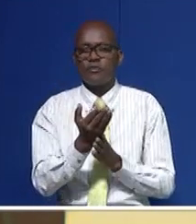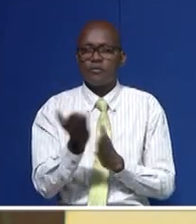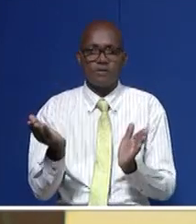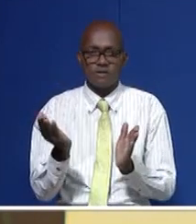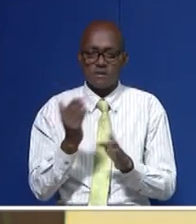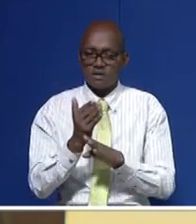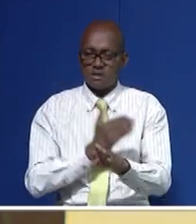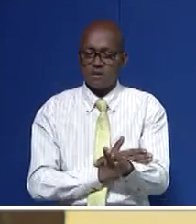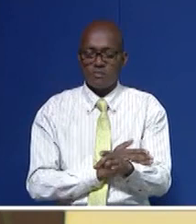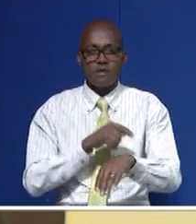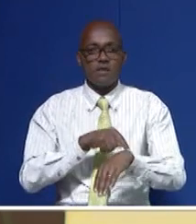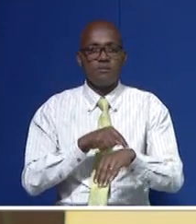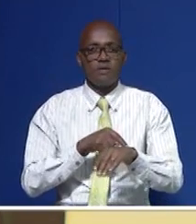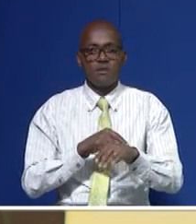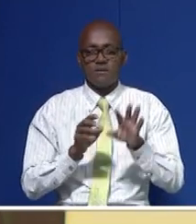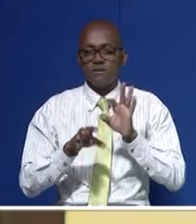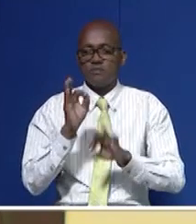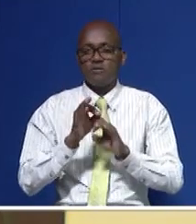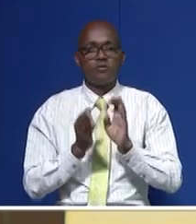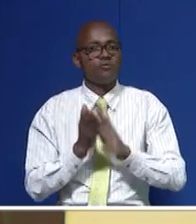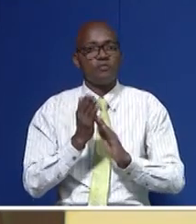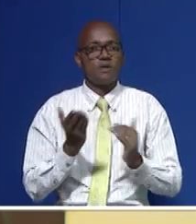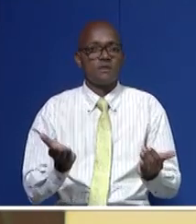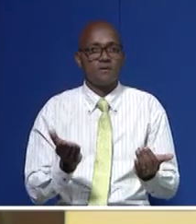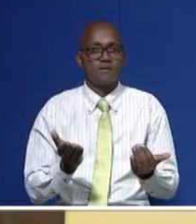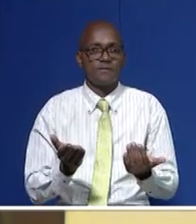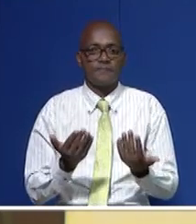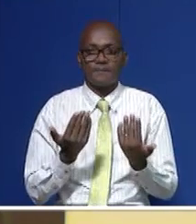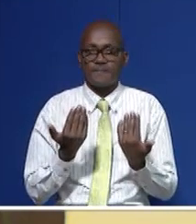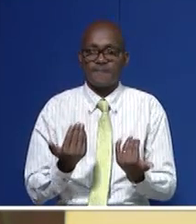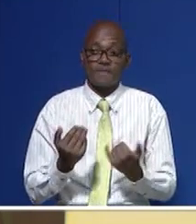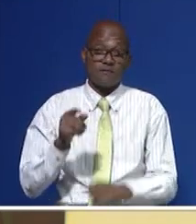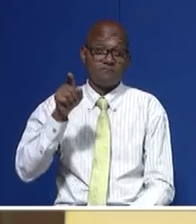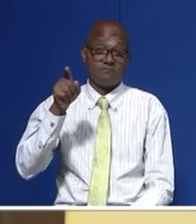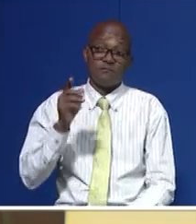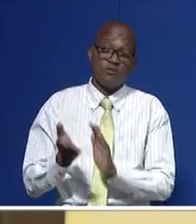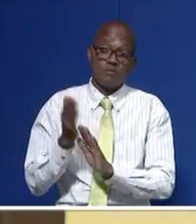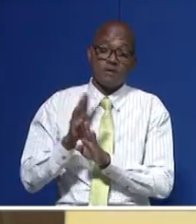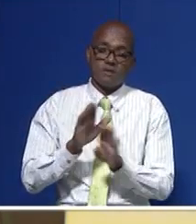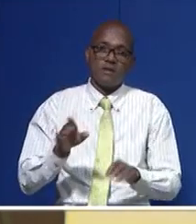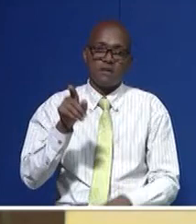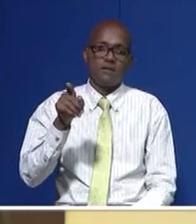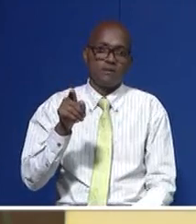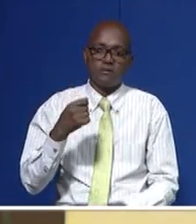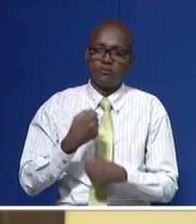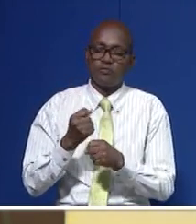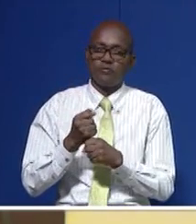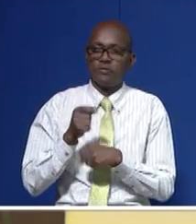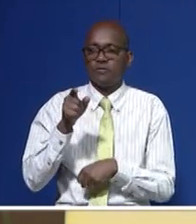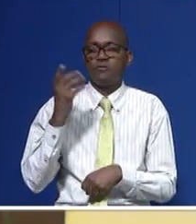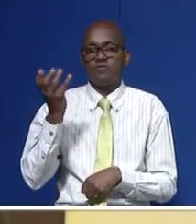cha uchaguzi hakijaanza. Sasa kuna sarakasi zimeanza huko, watumishi wa umma